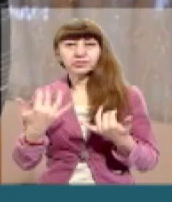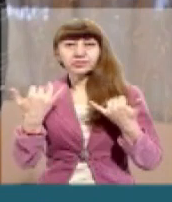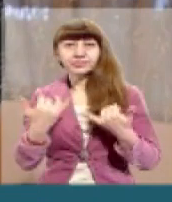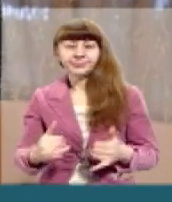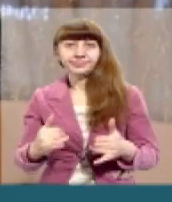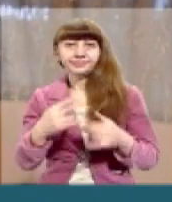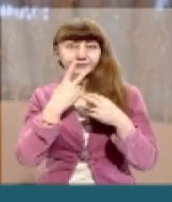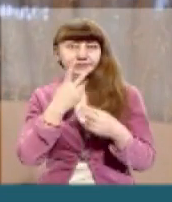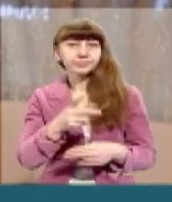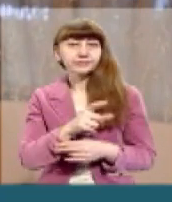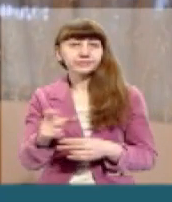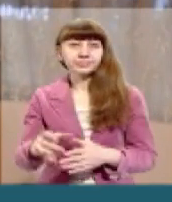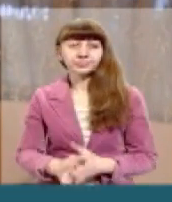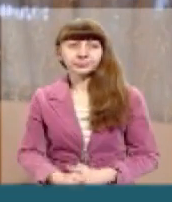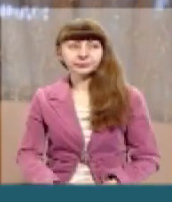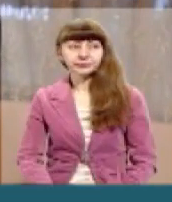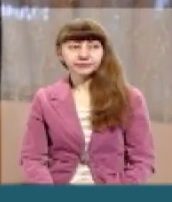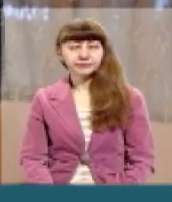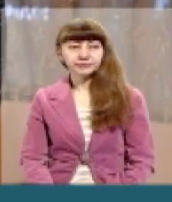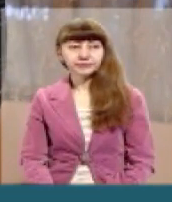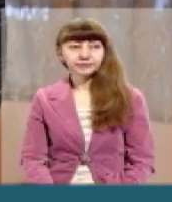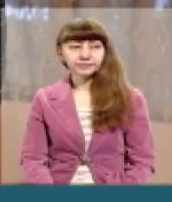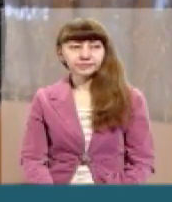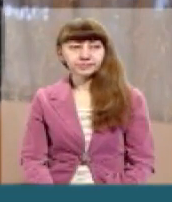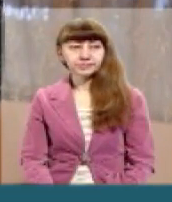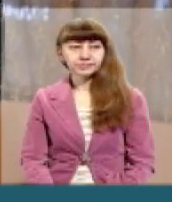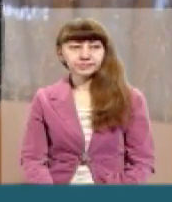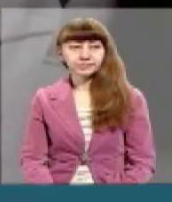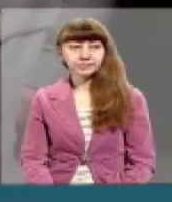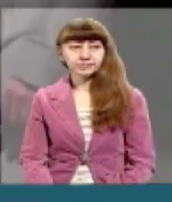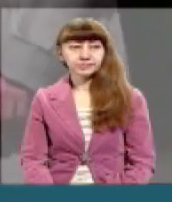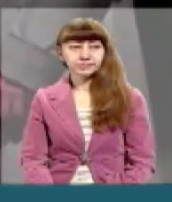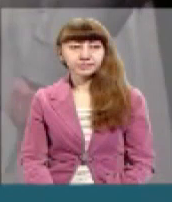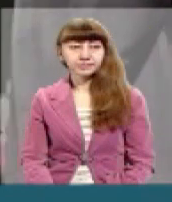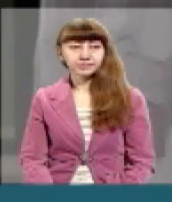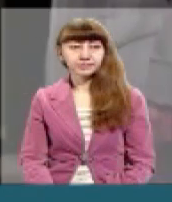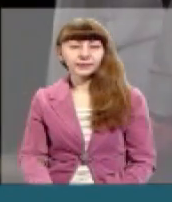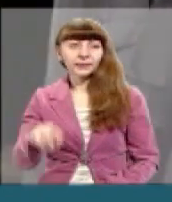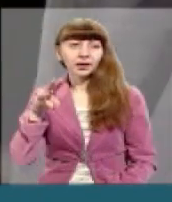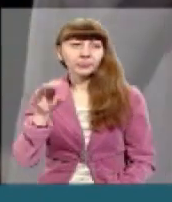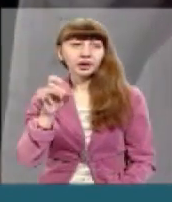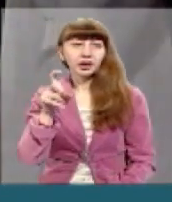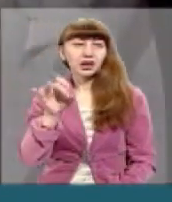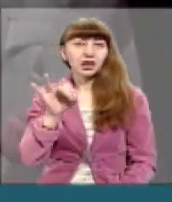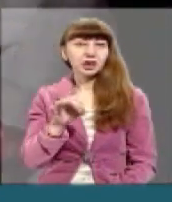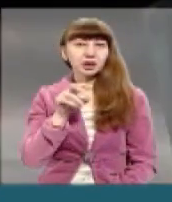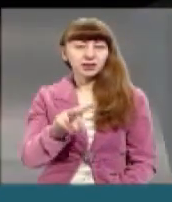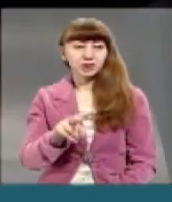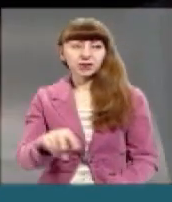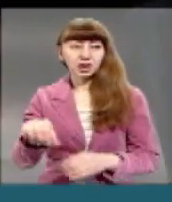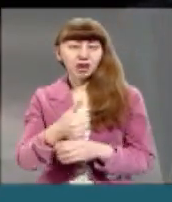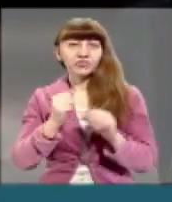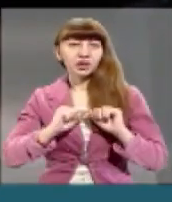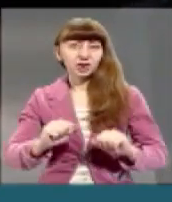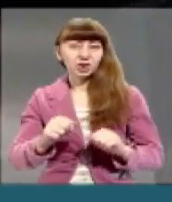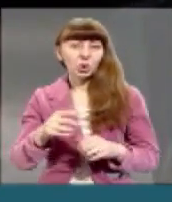үшін бір сарында қойылымдар адамды шалықтырып жіберуі мүмкін. Формирование репертуара. Михаил Майоров қойылымның басты кейіпкері. Оның